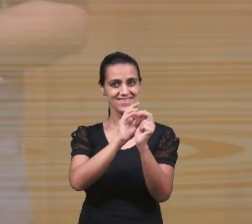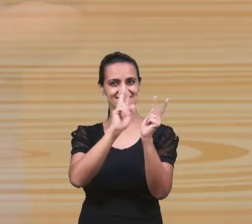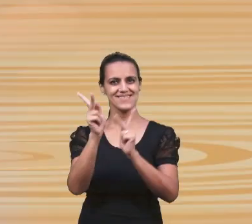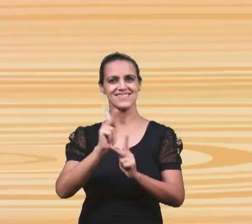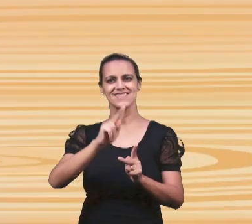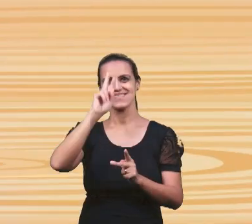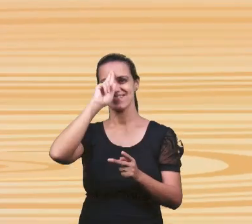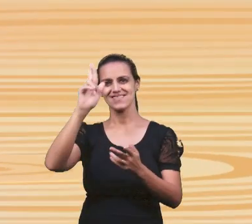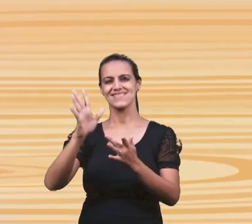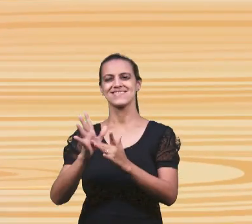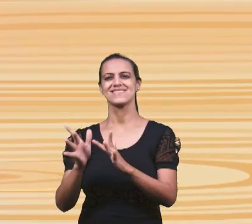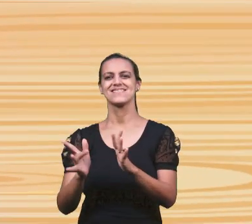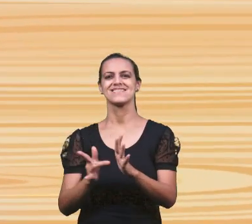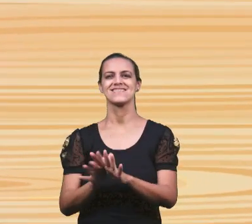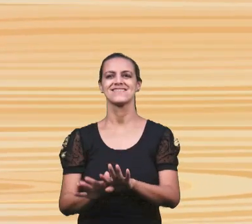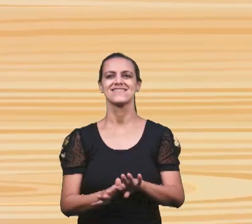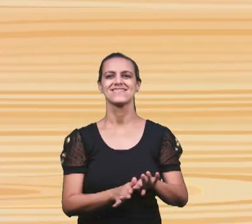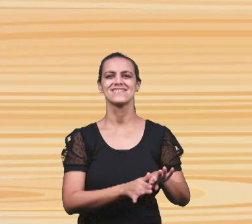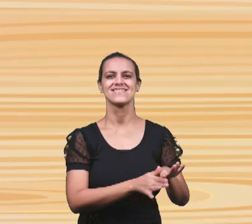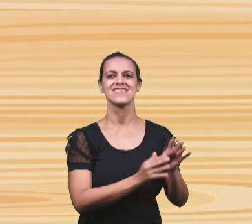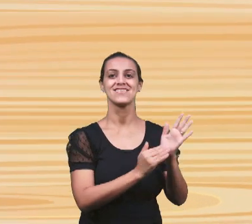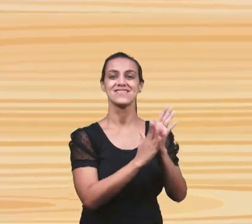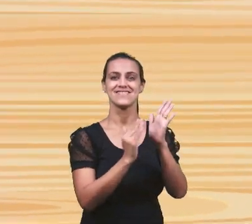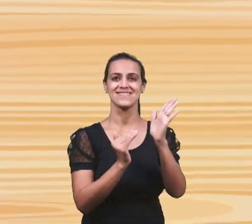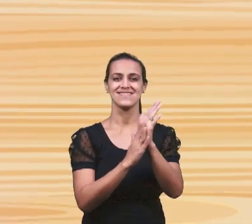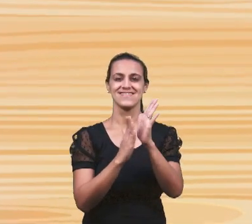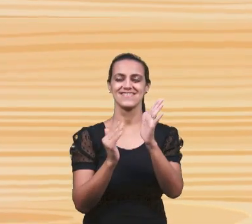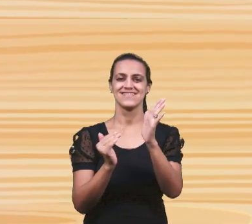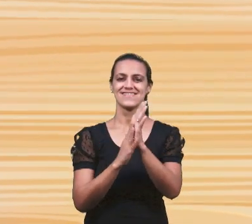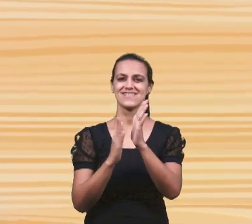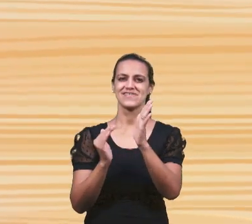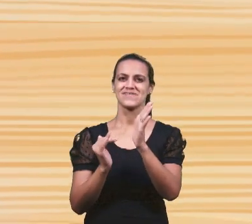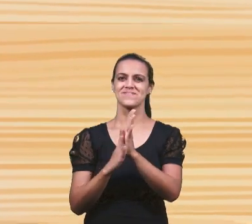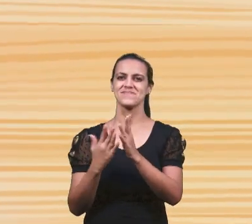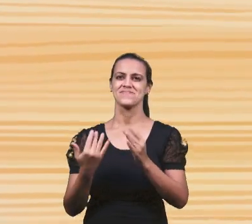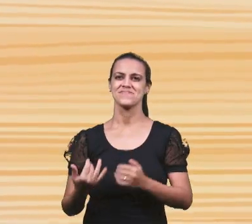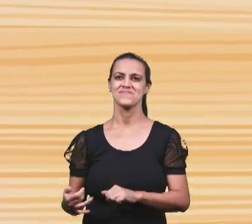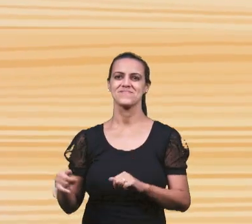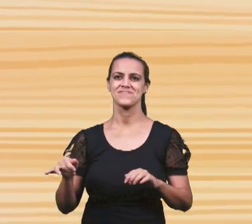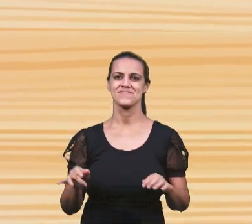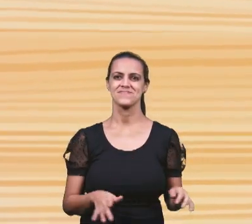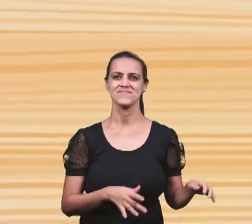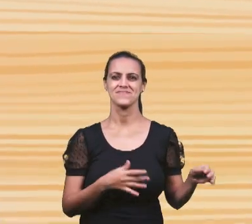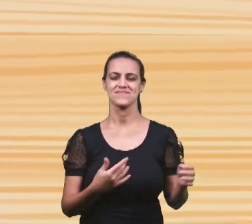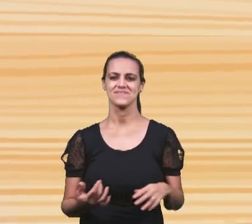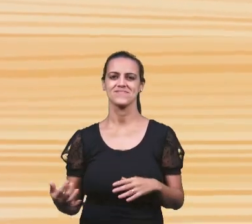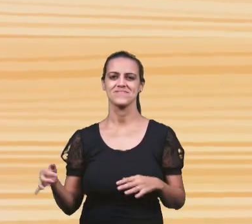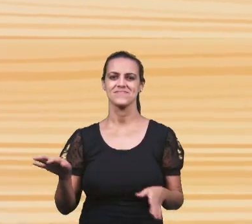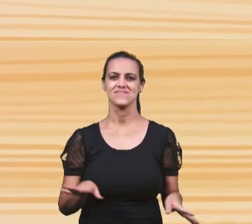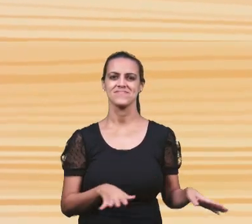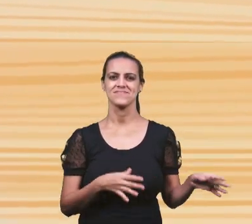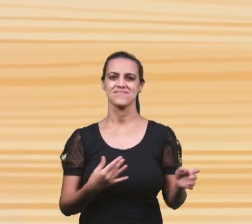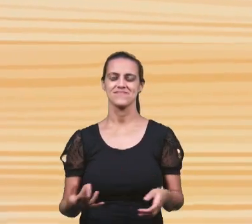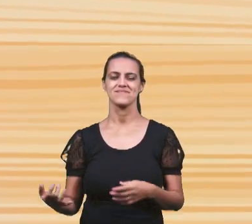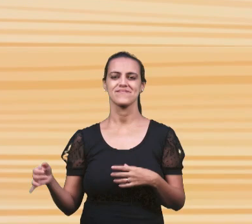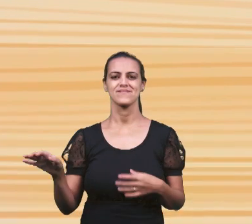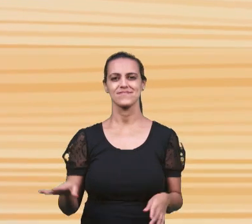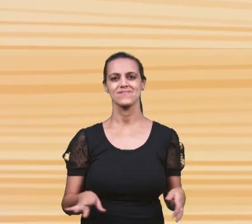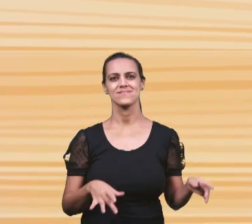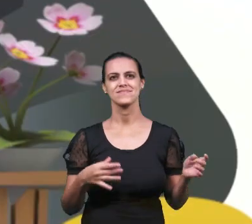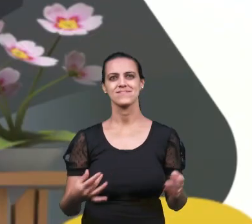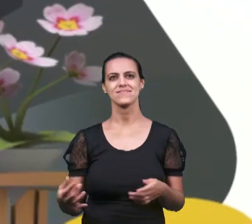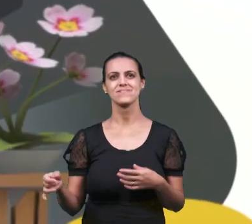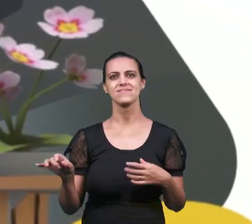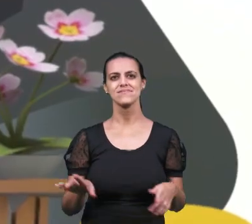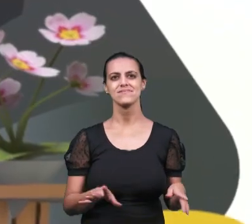vie. Et vous allez avoir des grandes expériences dans la présence du Seigneur. Amen. La paix du Seigneur Jésus.